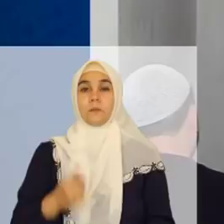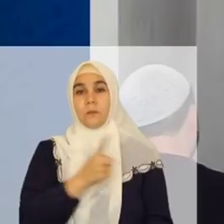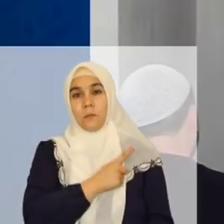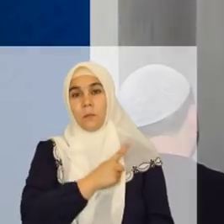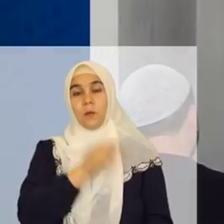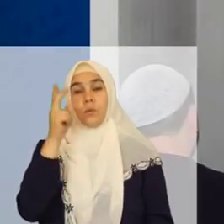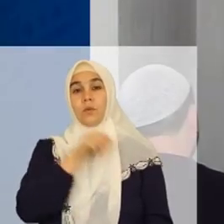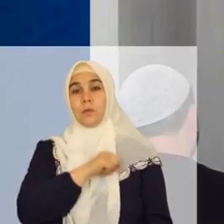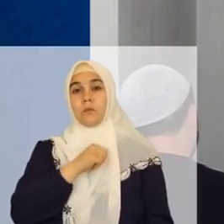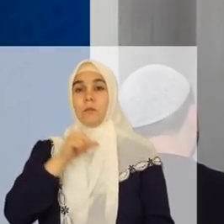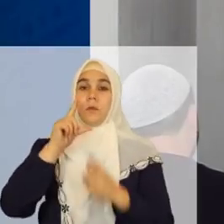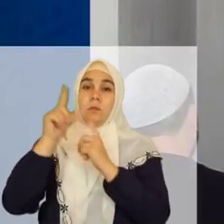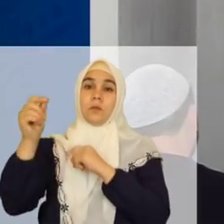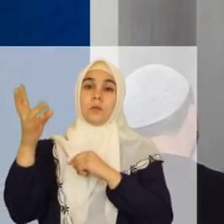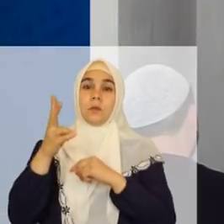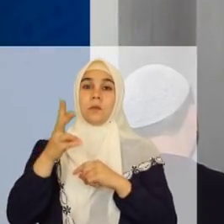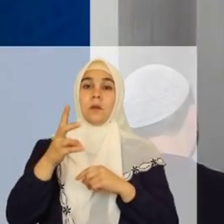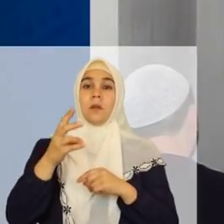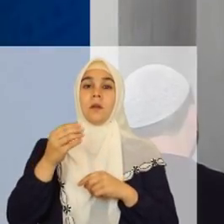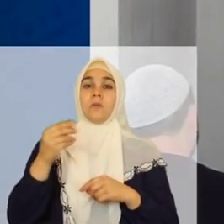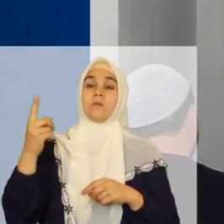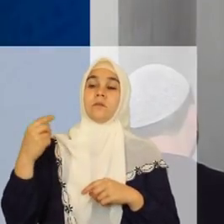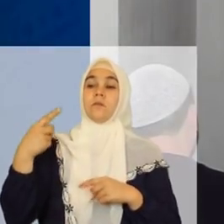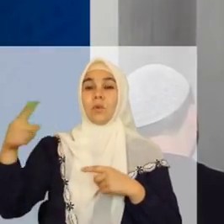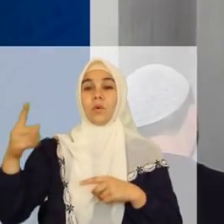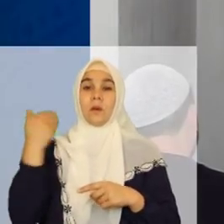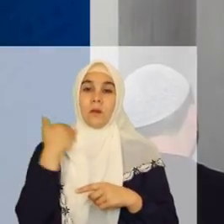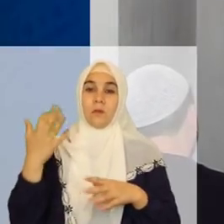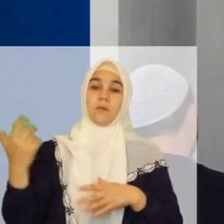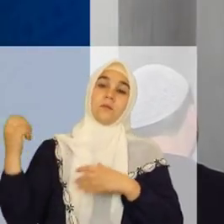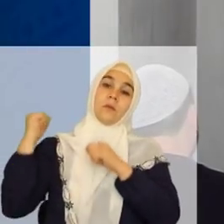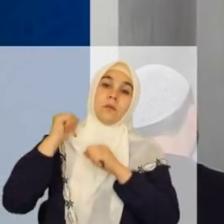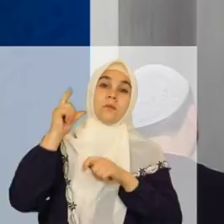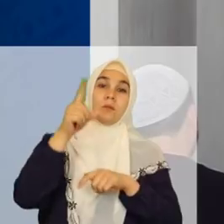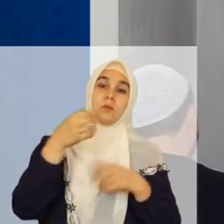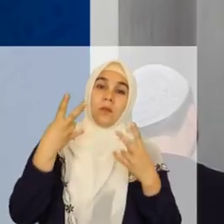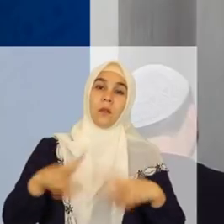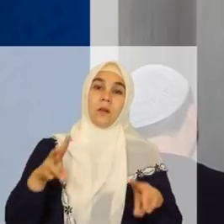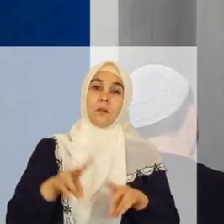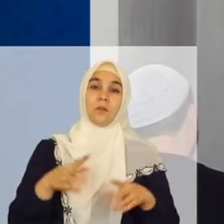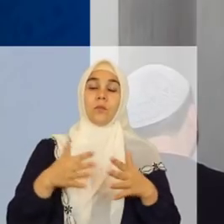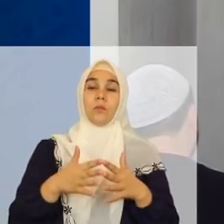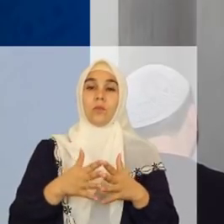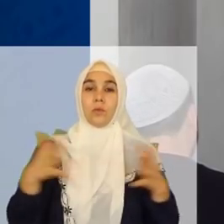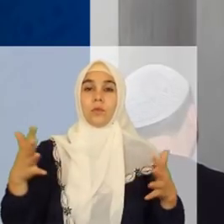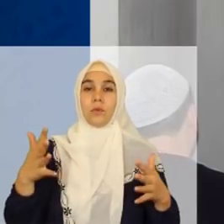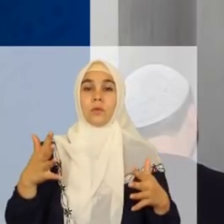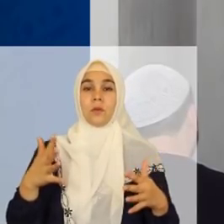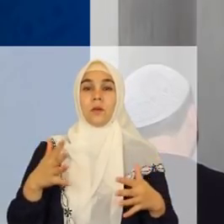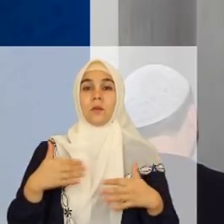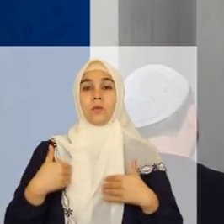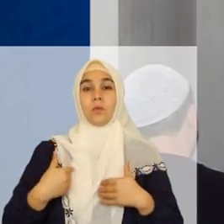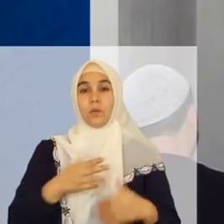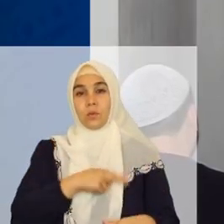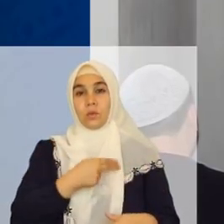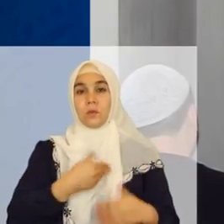Yolg'iz xudoning oldiga o'zi borish kerak. Birovning haqqini qo'shib yerkasiga ko'tarib bormasligi kerak. Bundan ko'ra kuchliroq